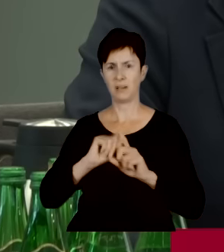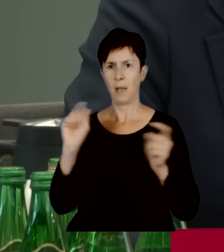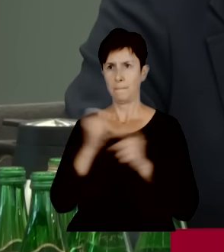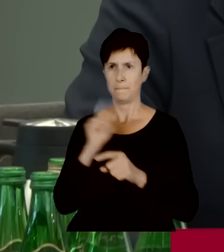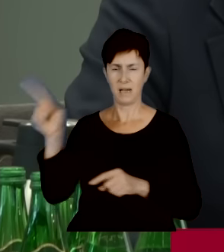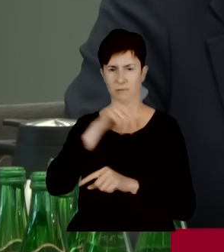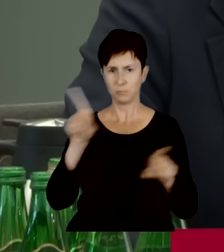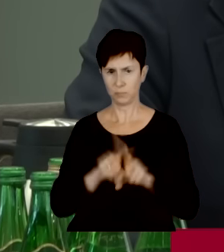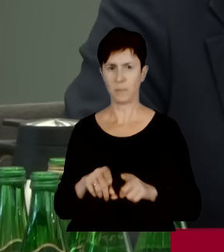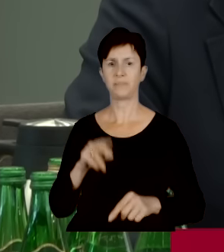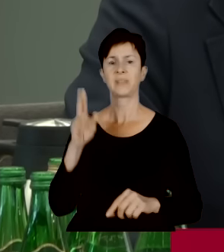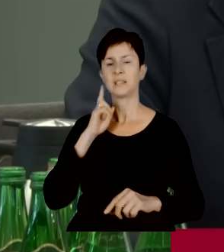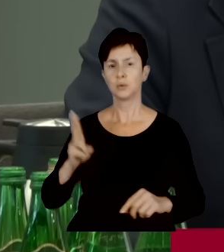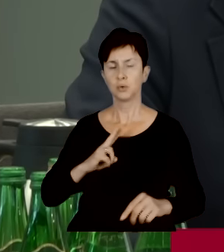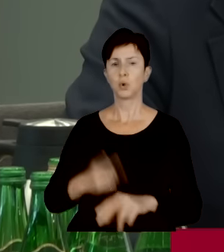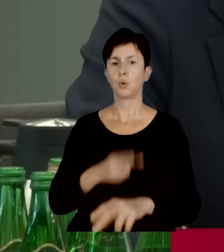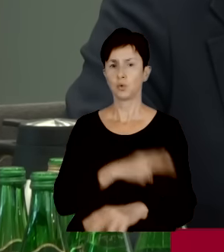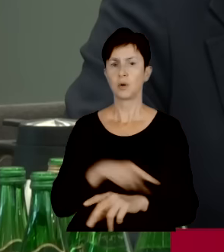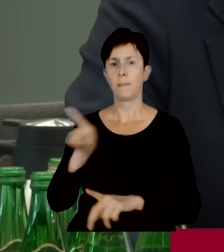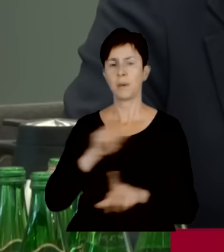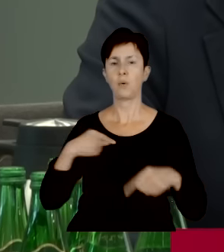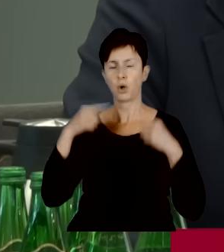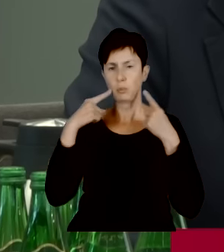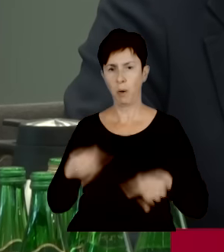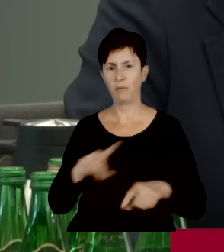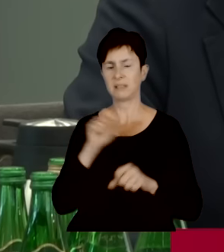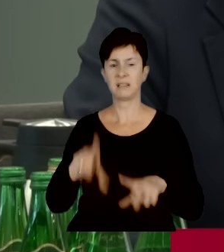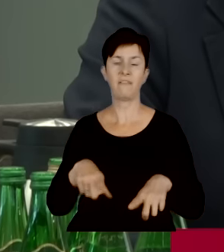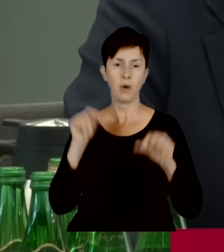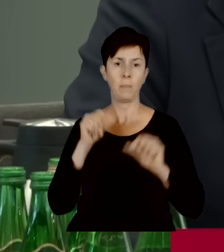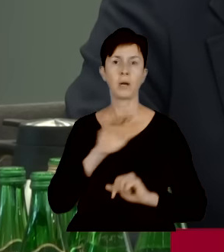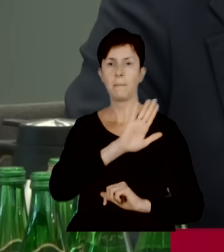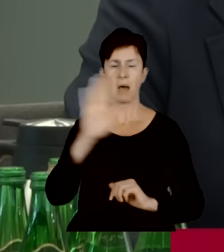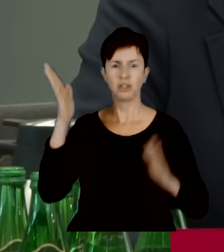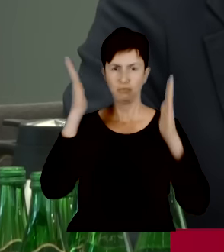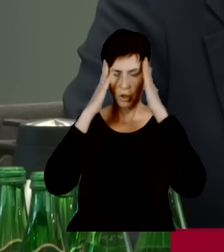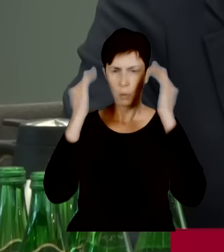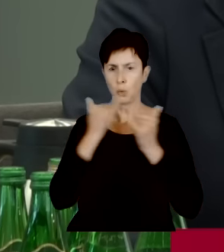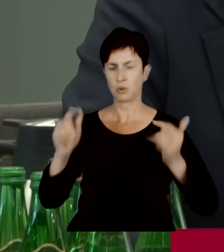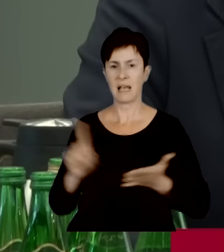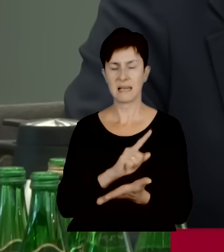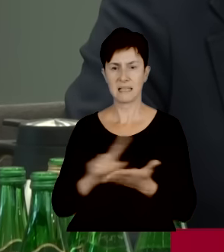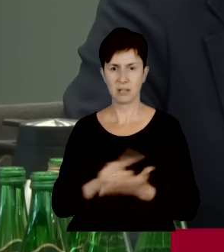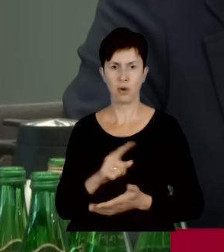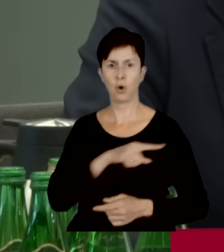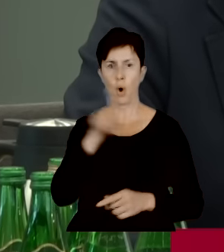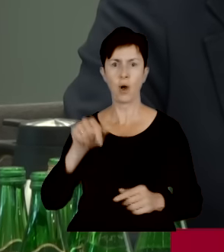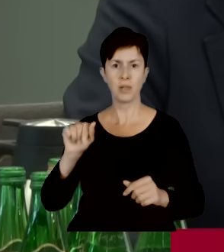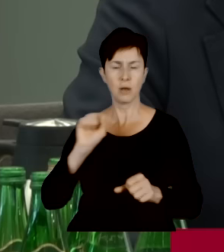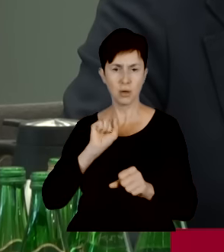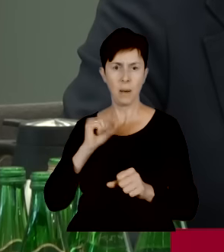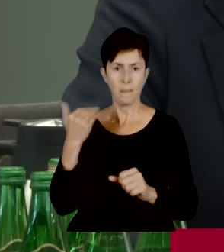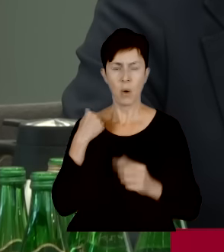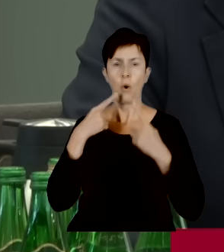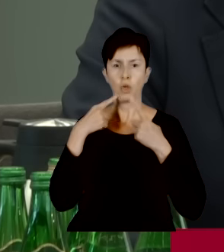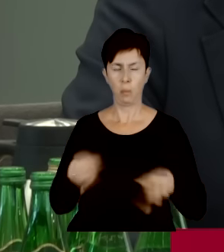które były odpowiedzialne za organizację wyborów w trybie korespondencyjnym miały świadomość różnych Ryzyk i one były odpowiedzialne za mitygowanie